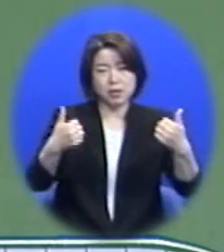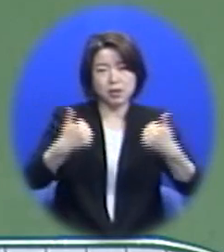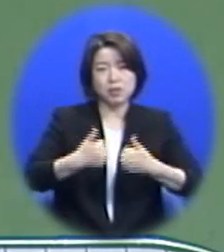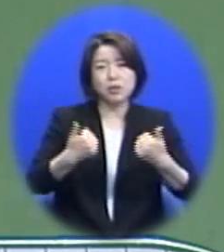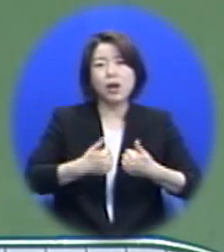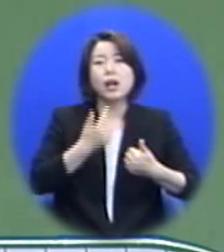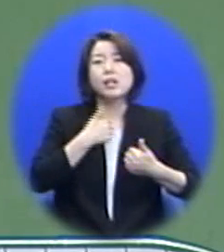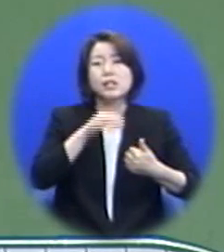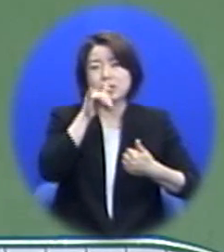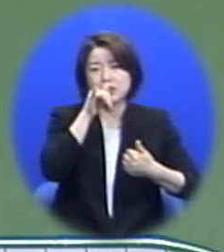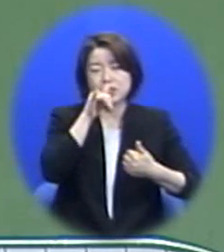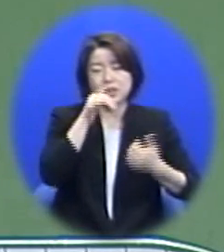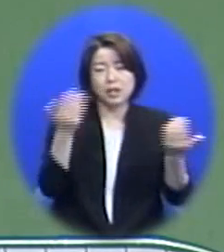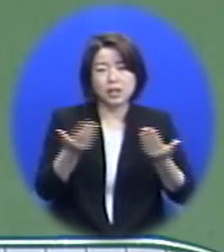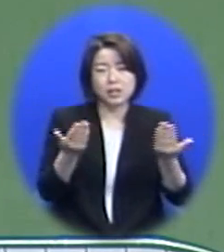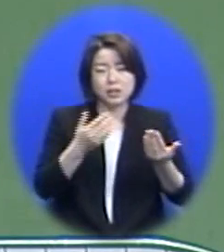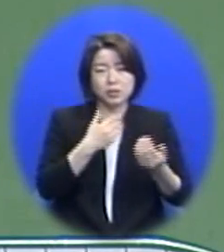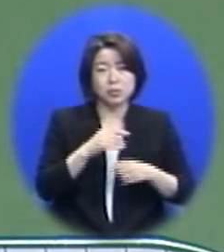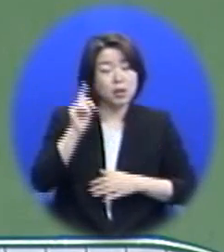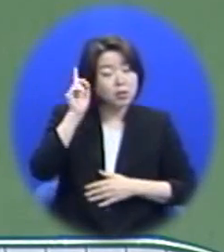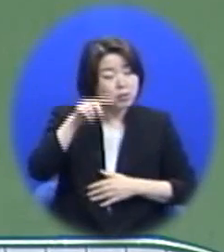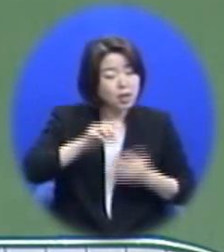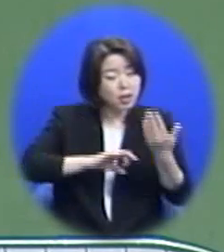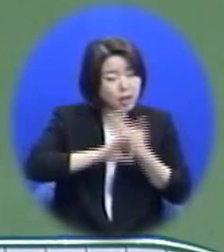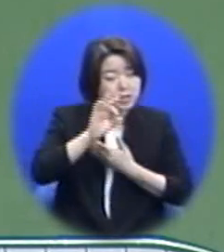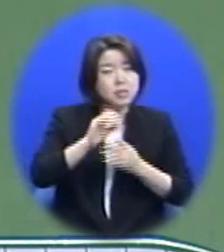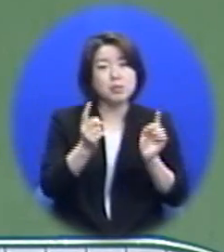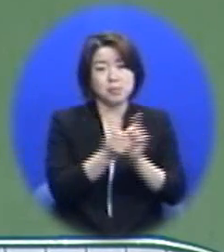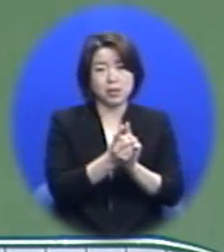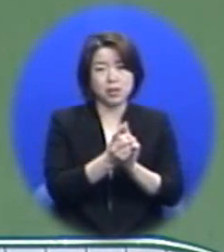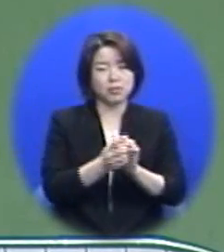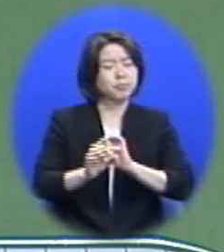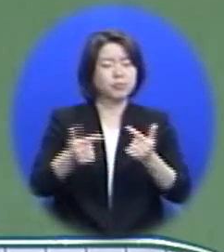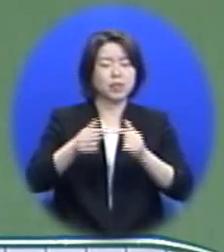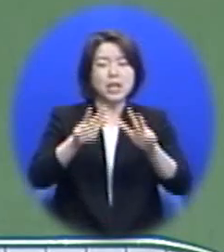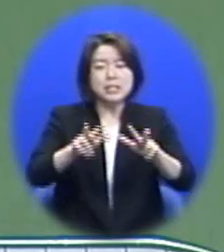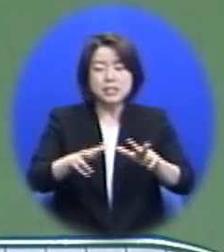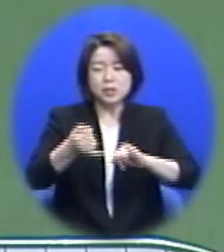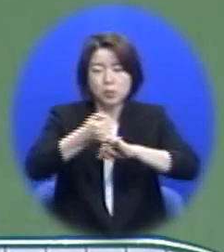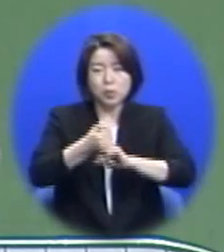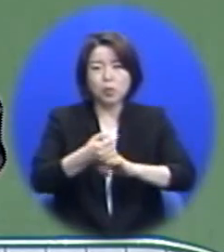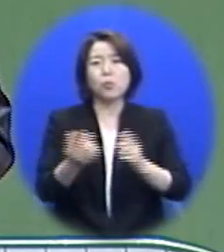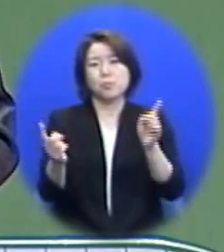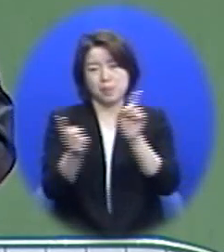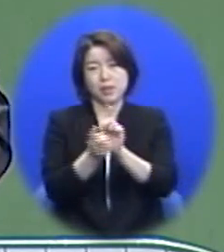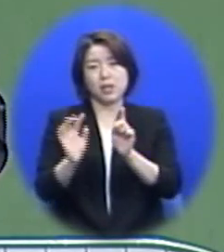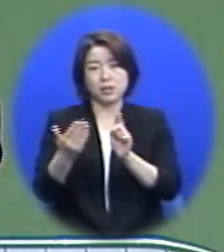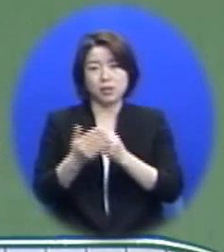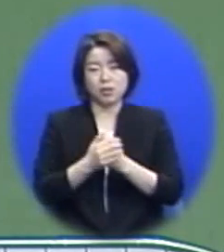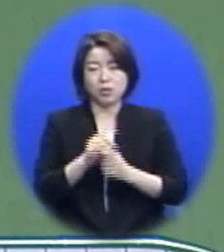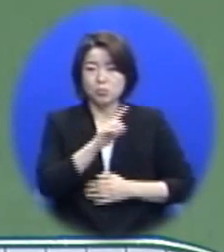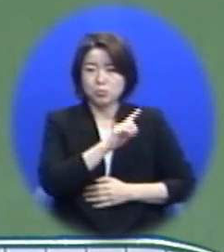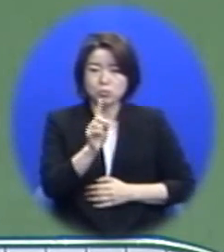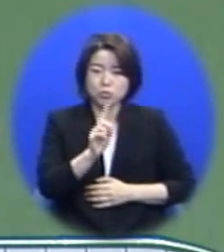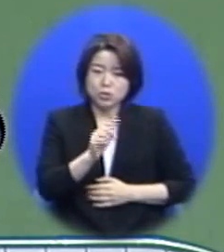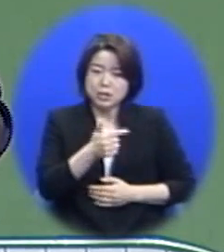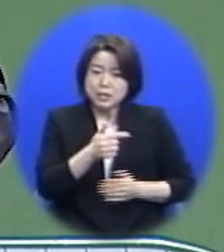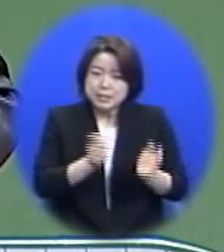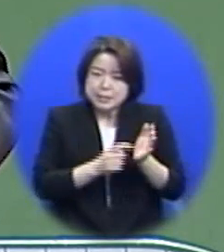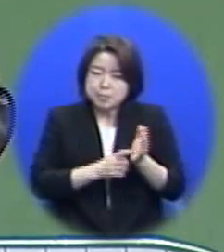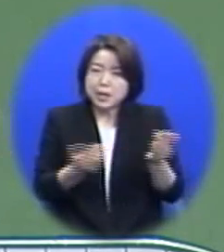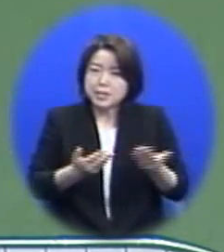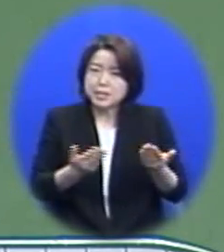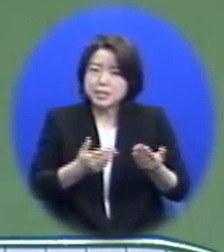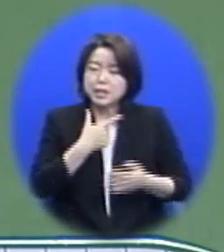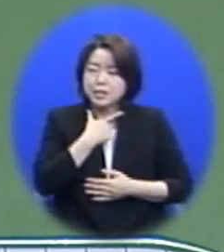아 내일 아침에 그러면 만나자고 아니라 지금 꼭 만나야 된다는 무슨 큰 일인가 싶어서 그